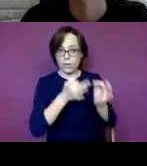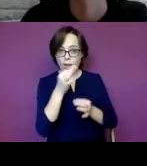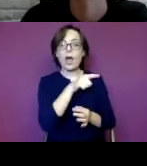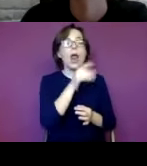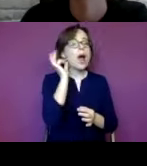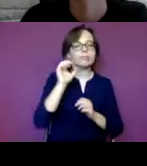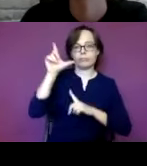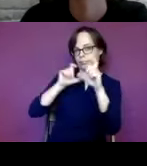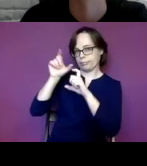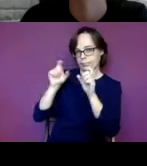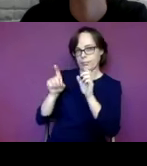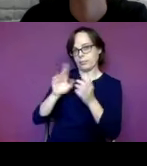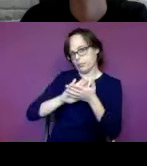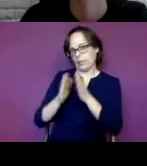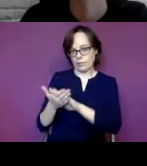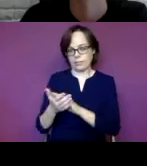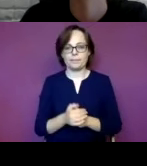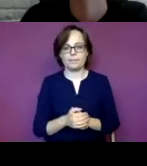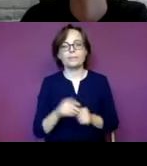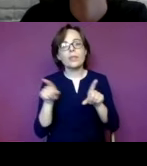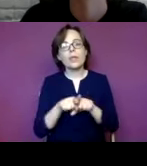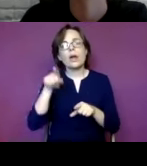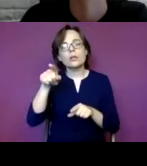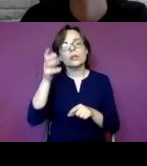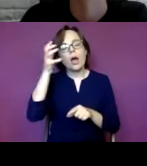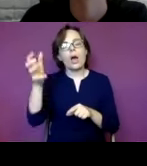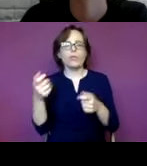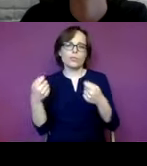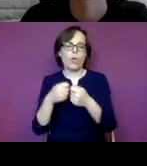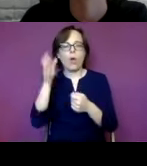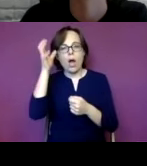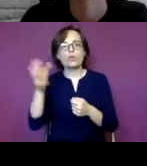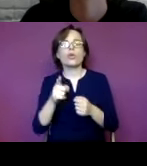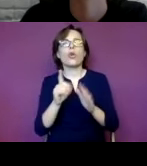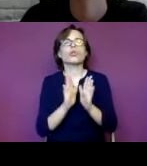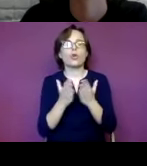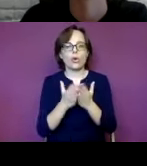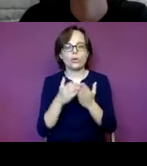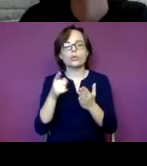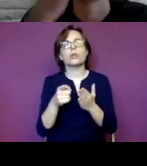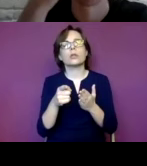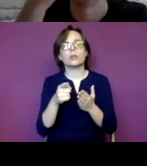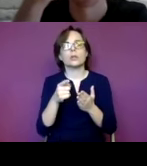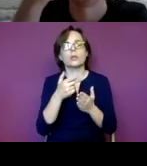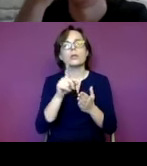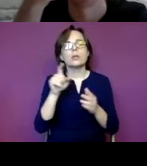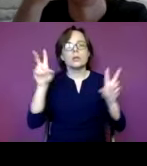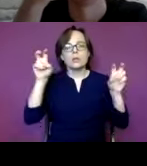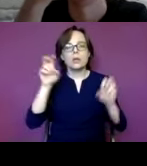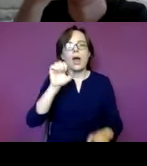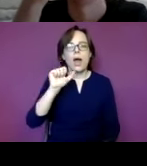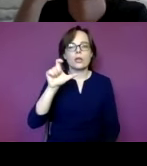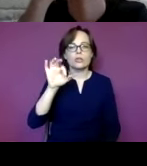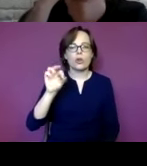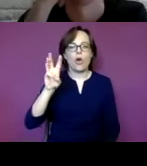autorką, współautorką książki A co byście myślały? Spotkania z kobietami z mazowieckich wsi wraz z panią Aleksandrą Zbroją,